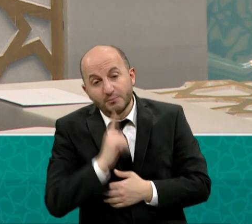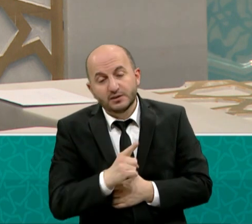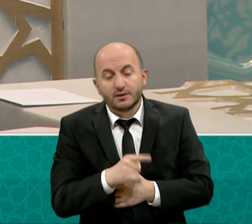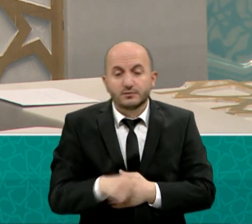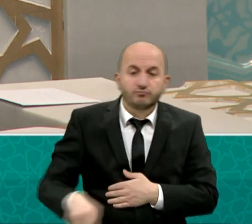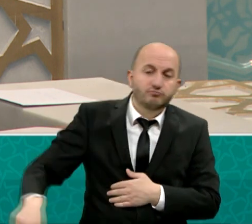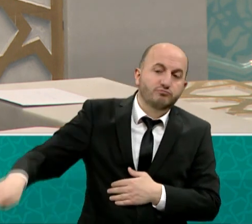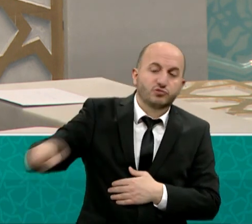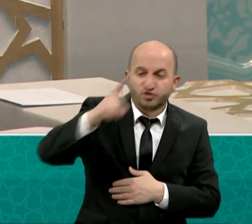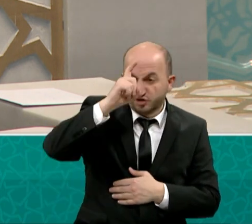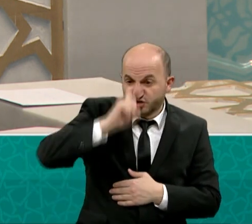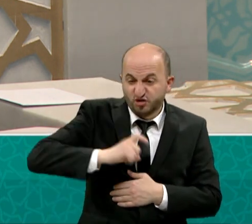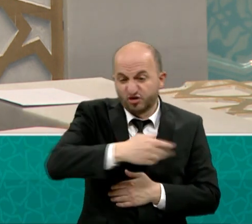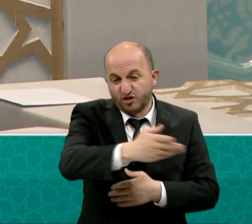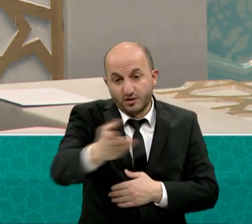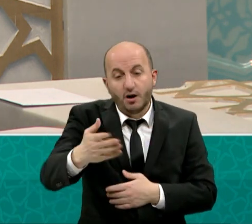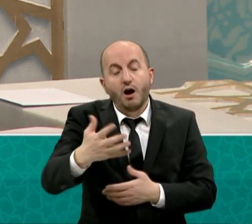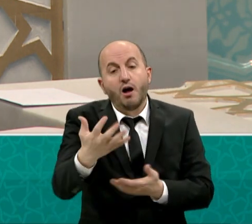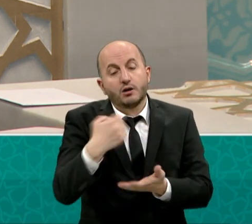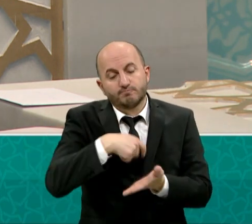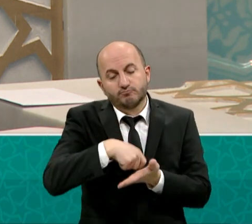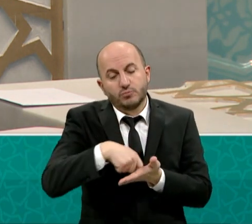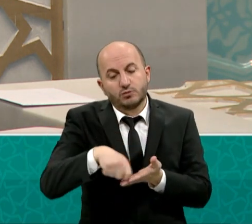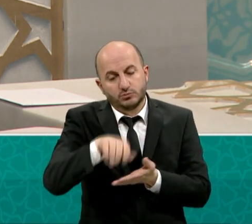diğerlerine de, çalışanlara da diyor ki aldığın maaşı,